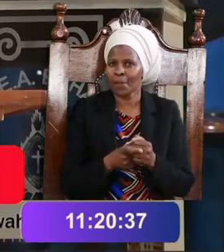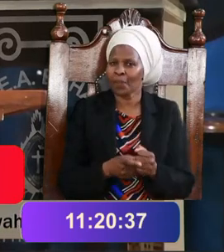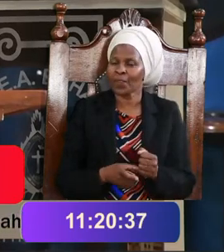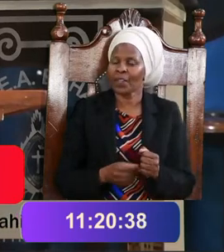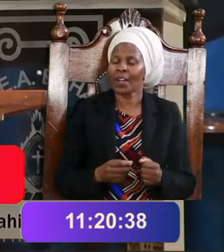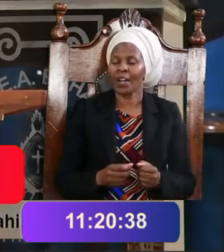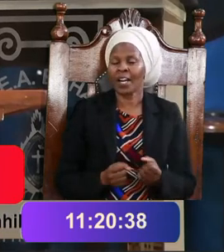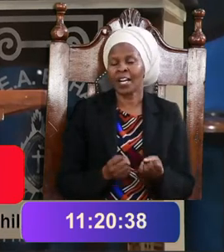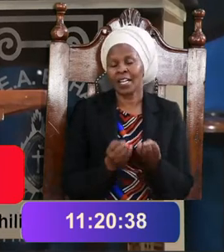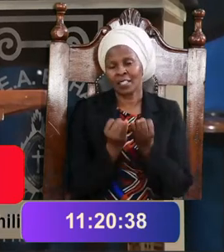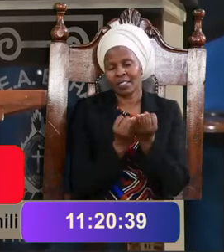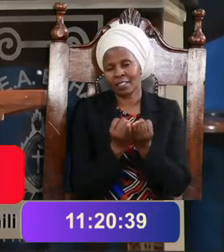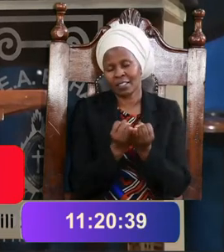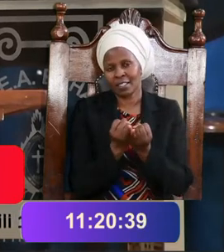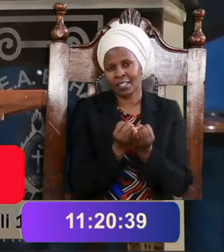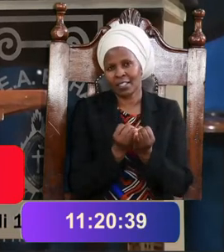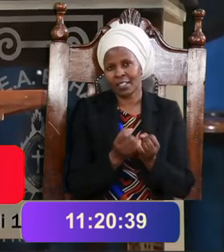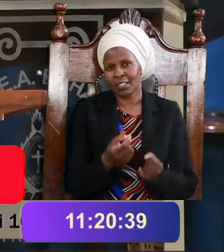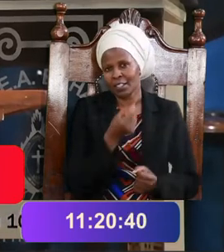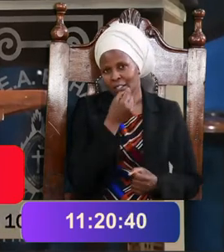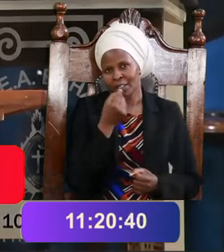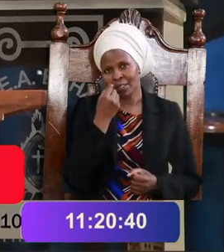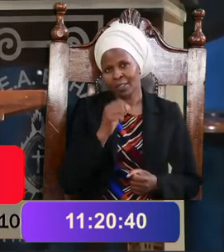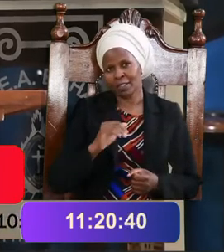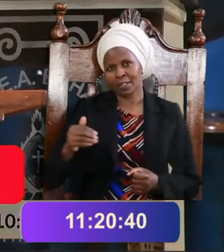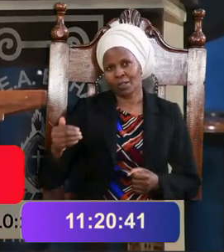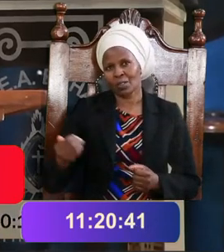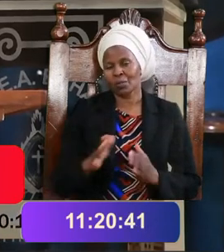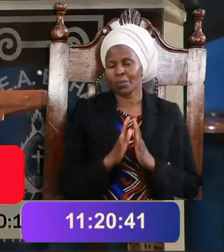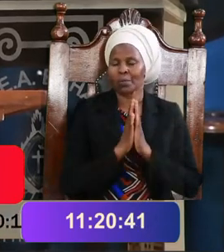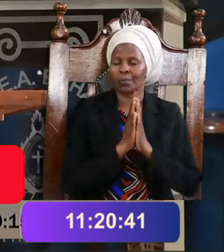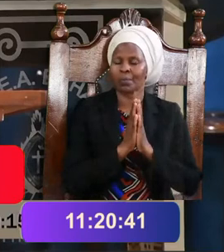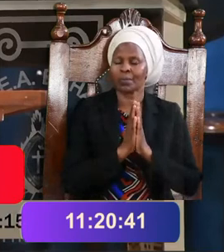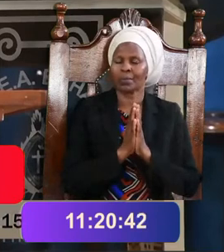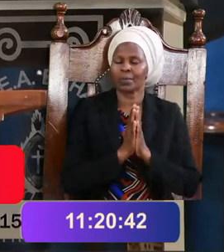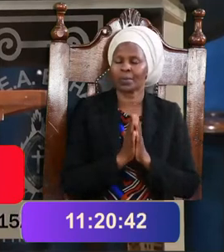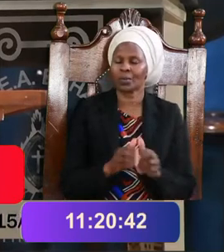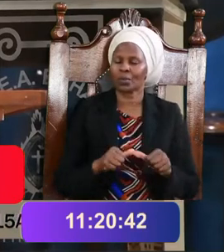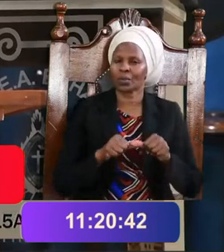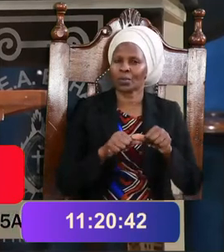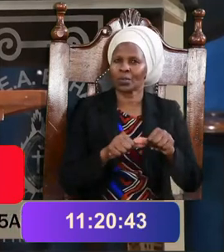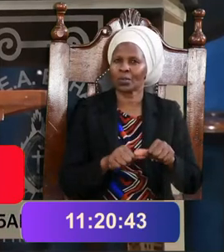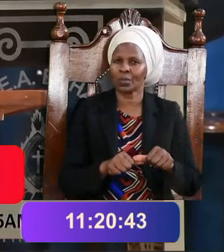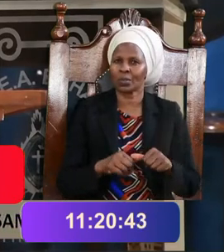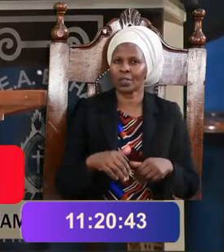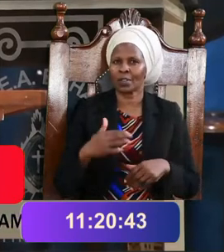Magana Village, Teto, Nyeri County. Maombi itakuwa ikiendelea kila